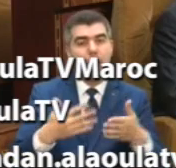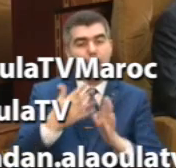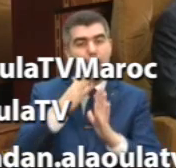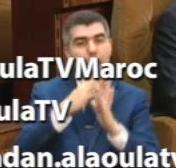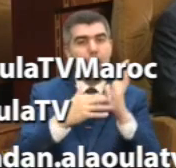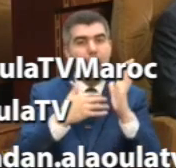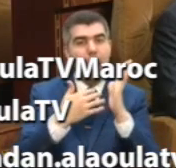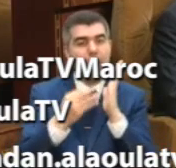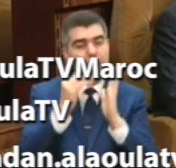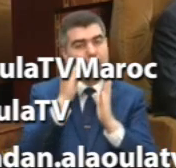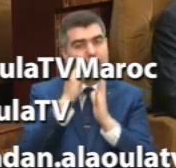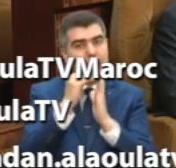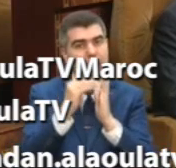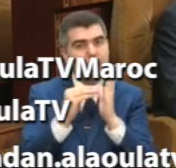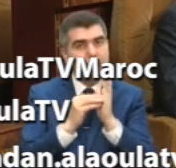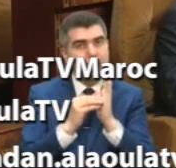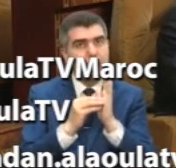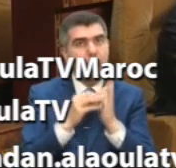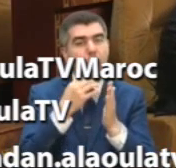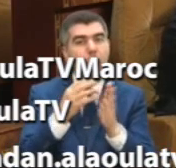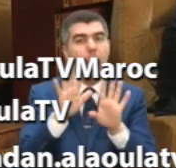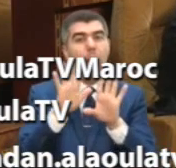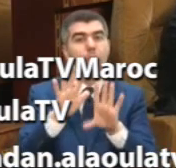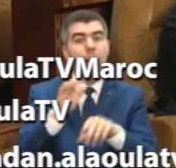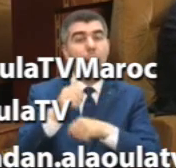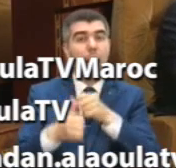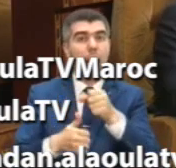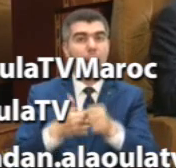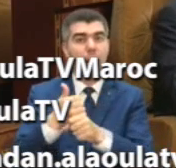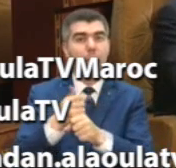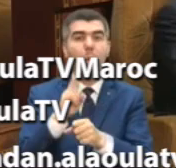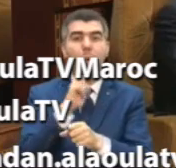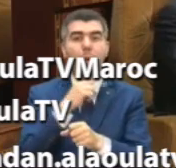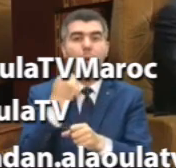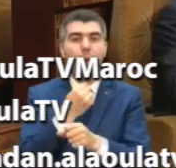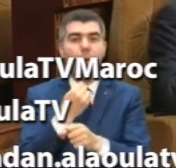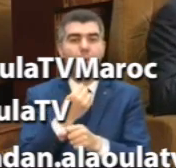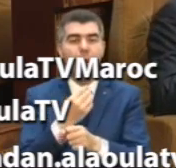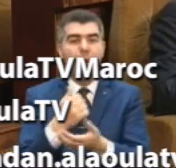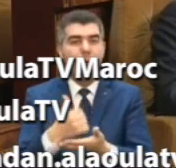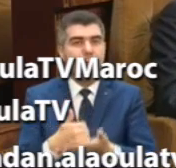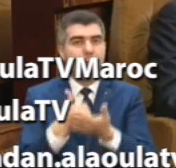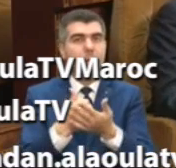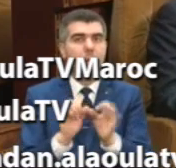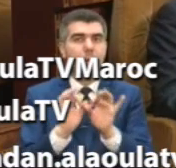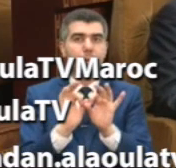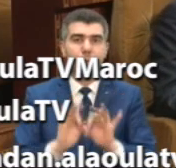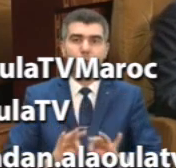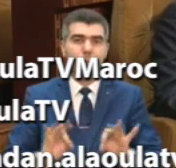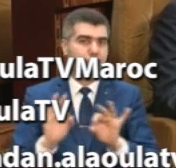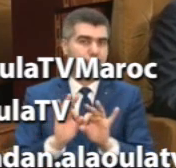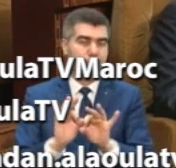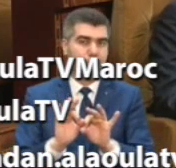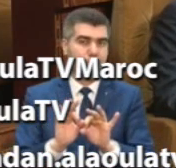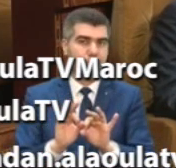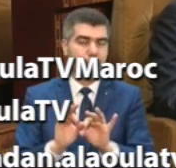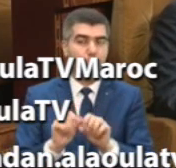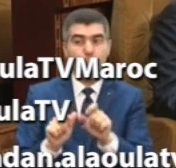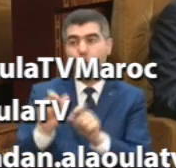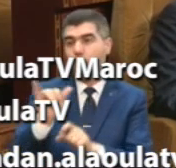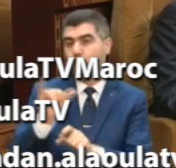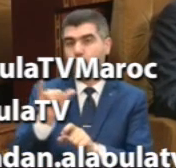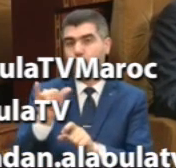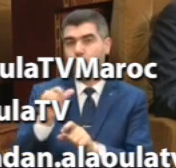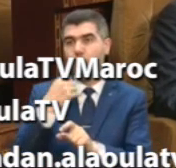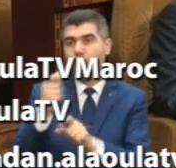للليزيكيبما، وبالتالي تعد 10 سنين والحكومة لا تحرك ساكنة، فيبقى الضحية الأول هو المواطن المقهور والمحروم